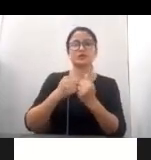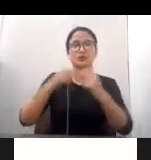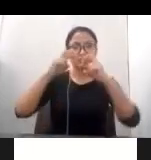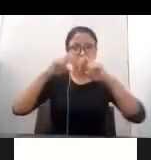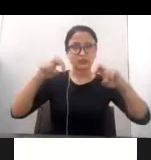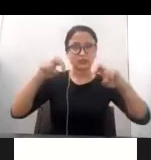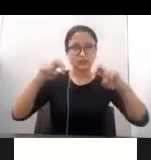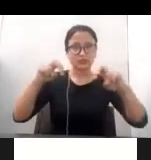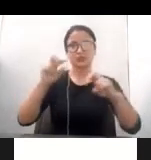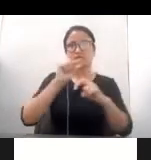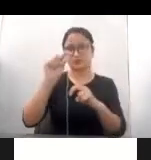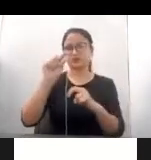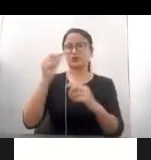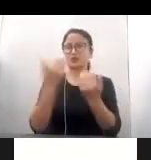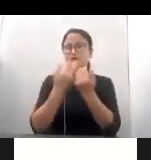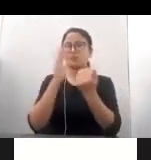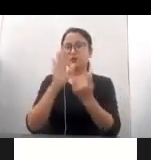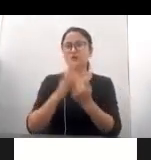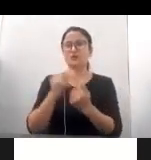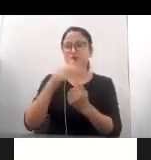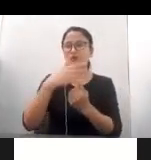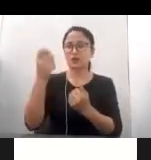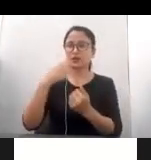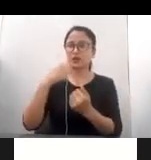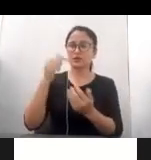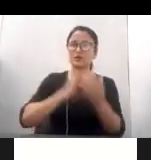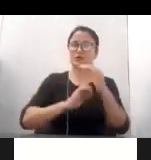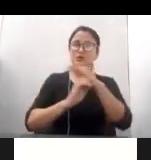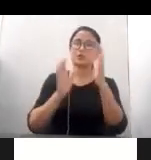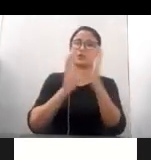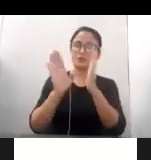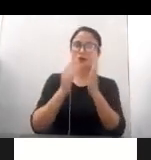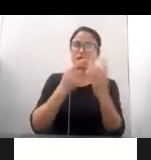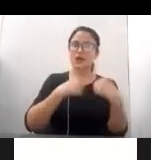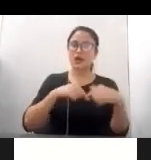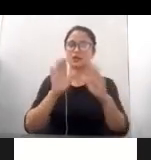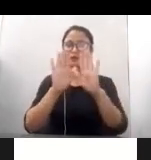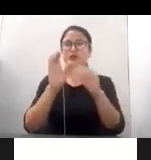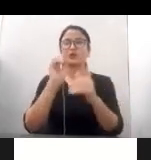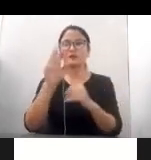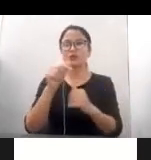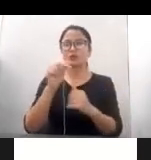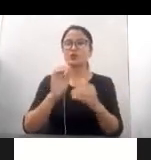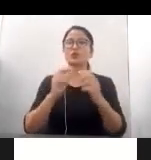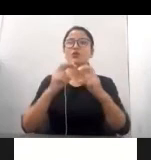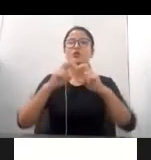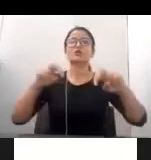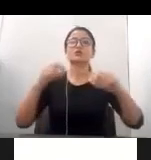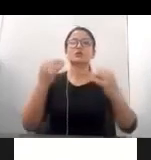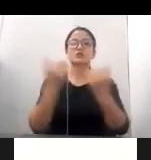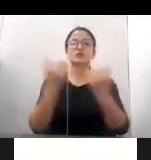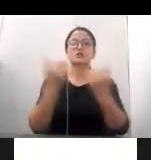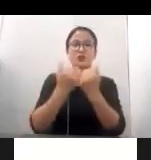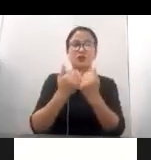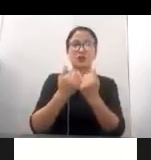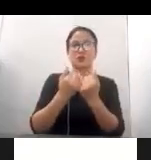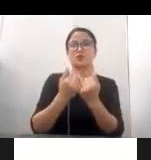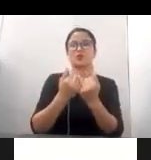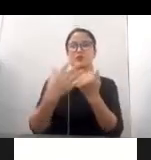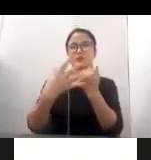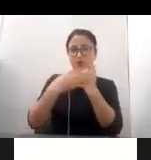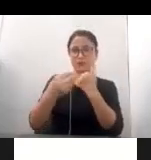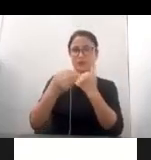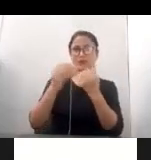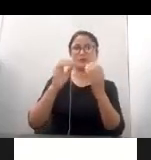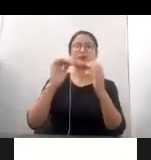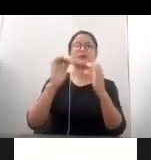म समितिकै तर्फबाट यहाँलाई हार्दिक धन्यवाद दिँदै त्यो रिसर्च गरेको चाहिँ कपी हामीलाई पनि समितिमा चाहिँ पठाइदिनु होला भन्ने मैले अनुरोध गर्न चाहेँ र